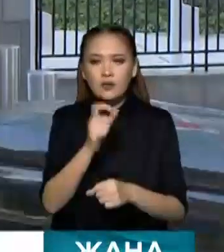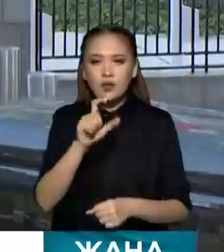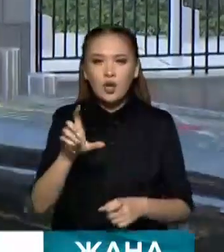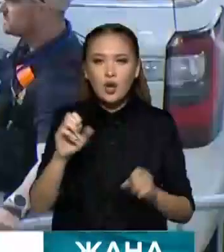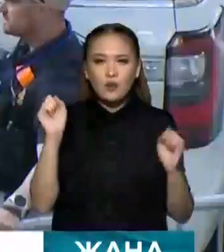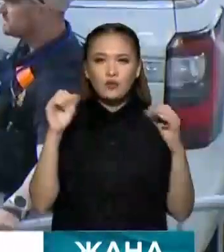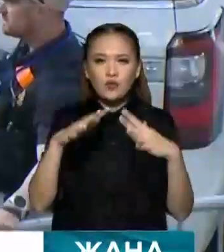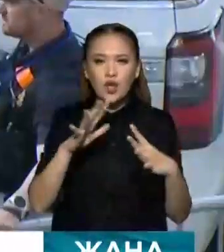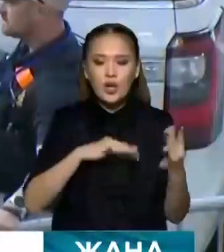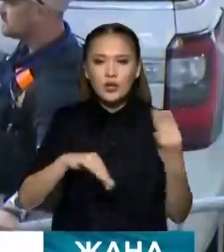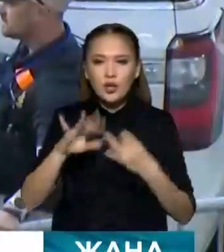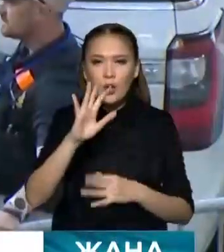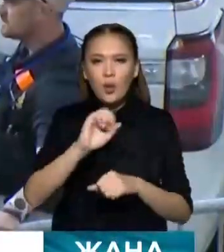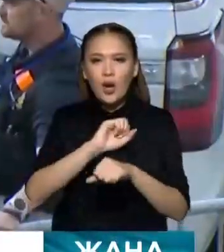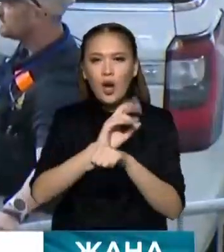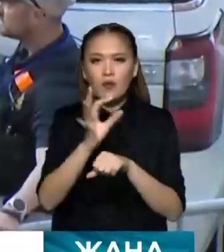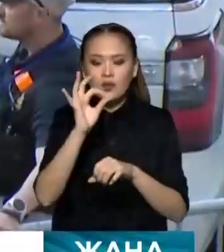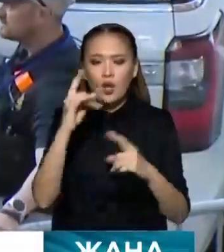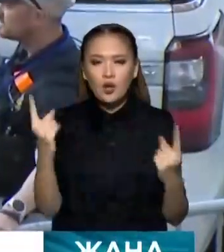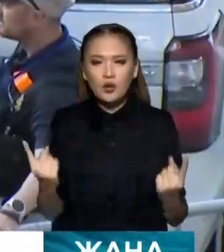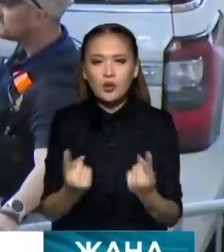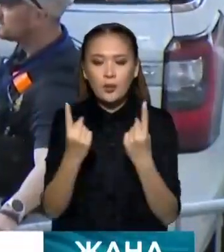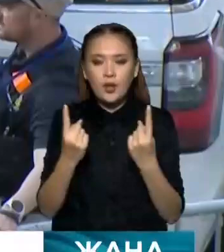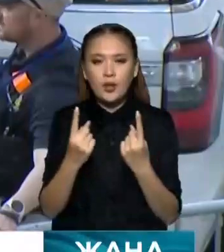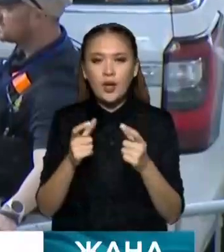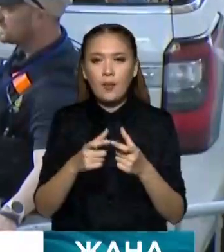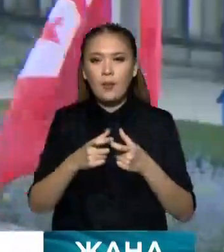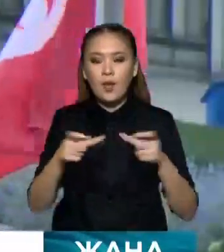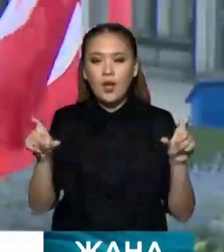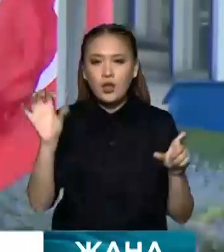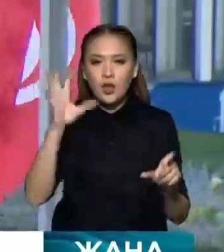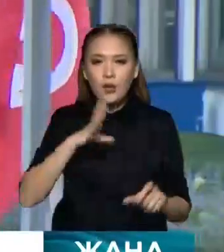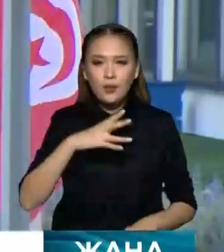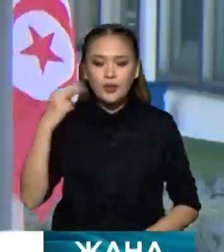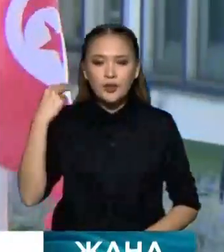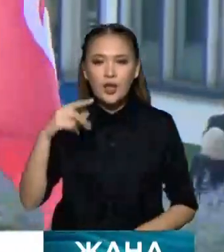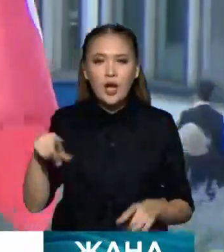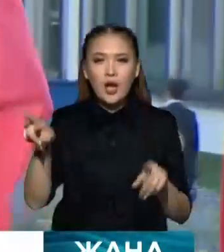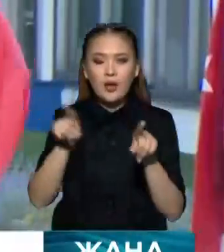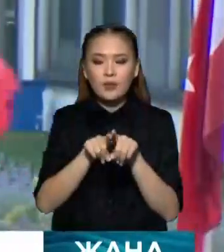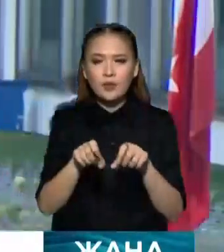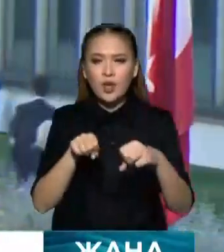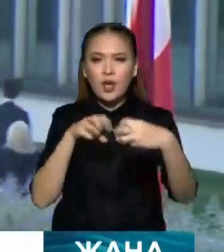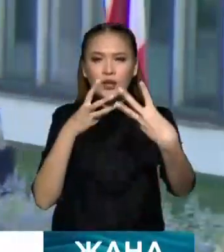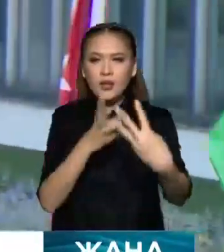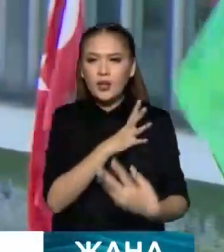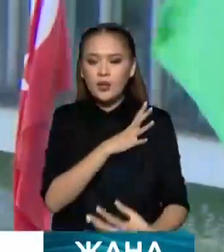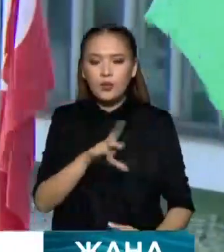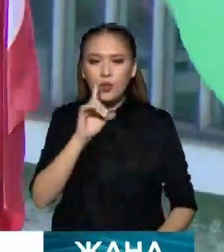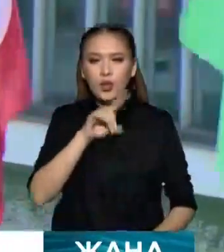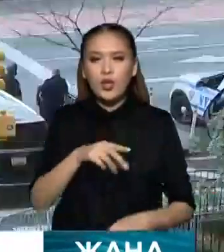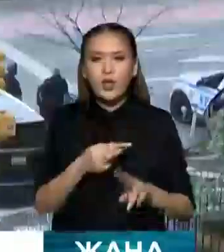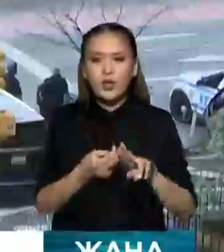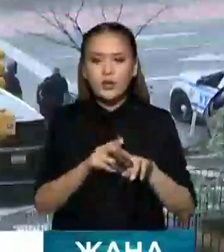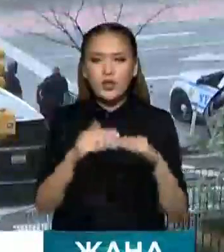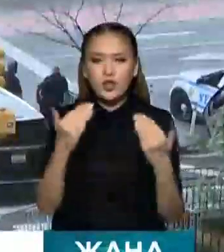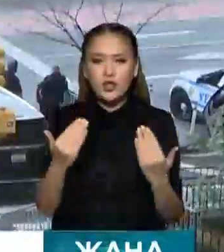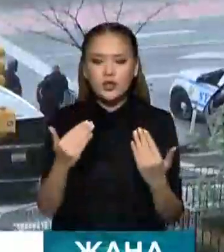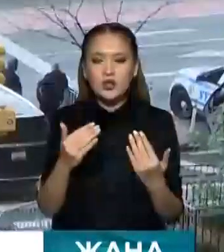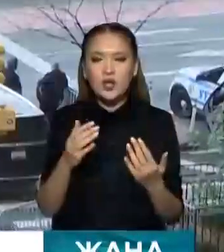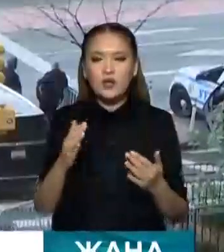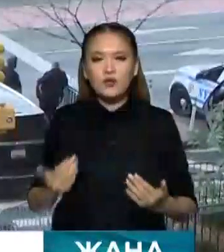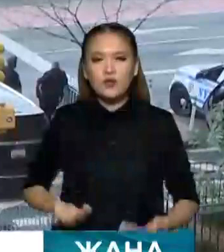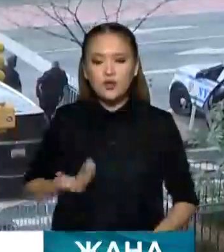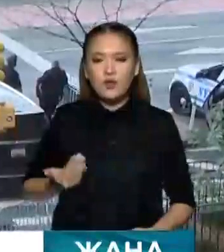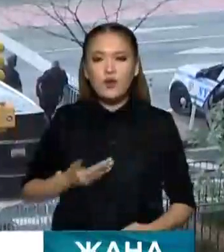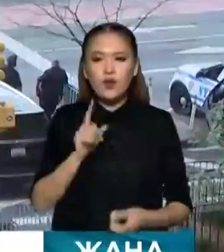қатыспақ. Өйткені биыл ковидтік шаралар жеңілдетіліп, президенттер өткен жылдардағыдай онлайн емес ұйымның мінберінде тұрып сөз сөйлеуге ниет білдірген. Сондықтан